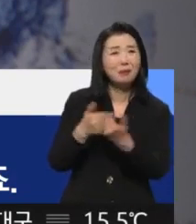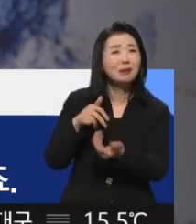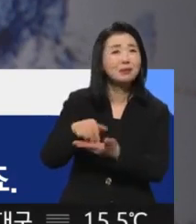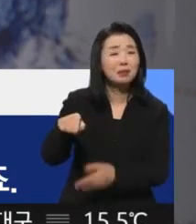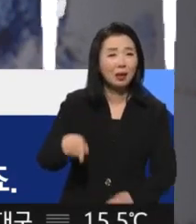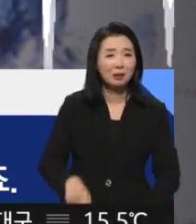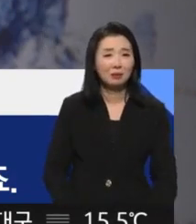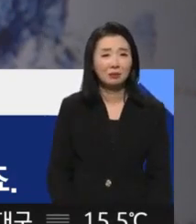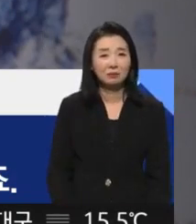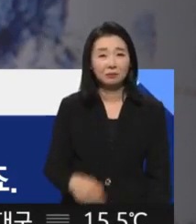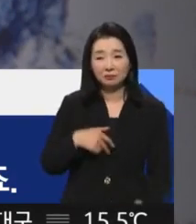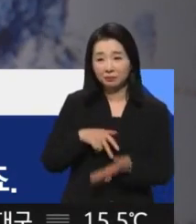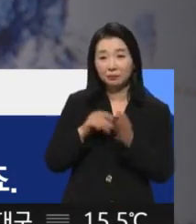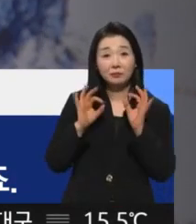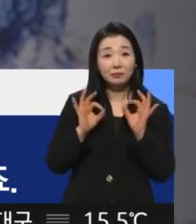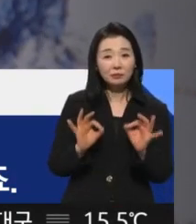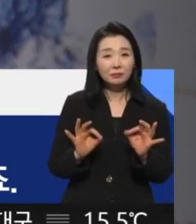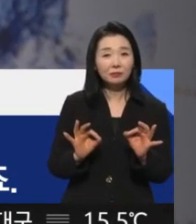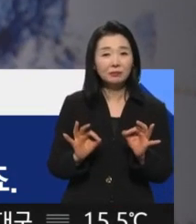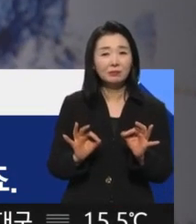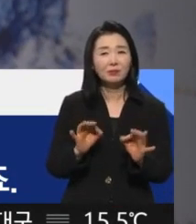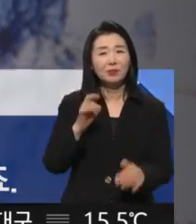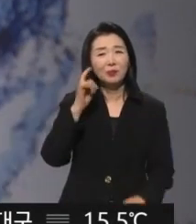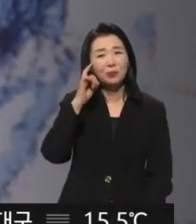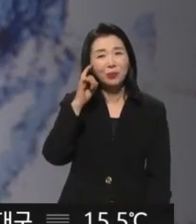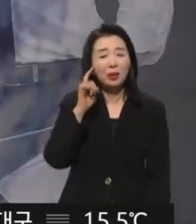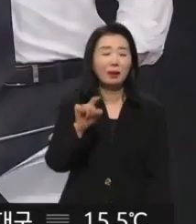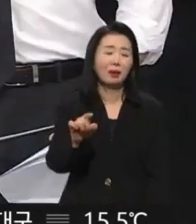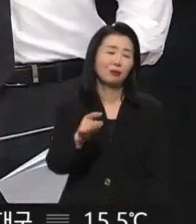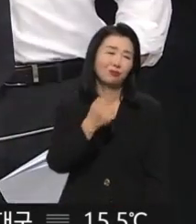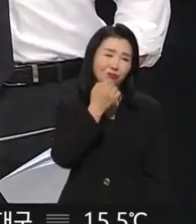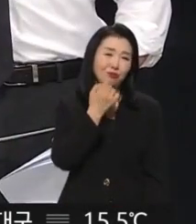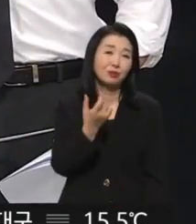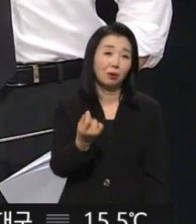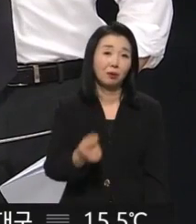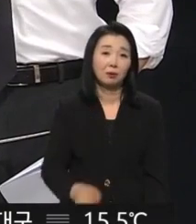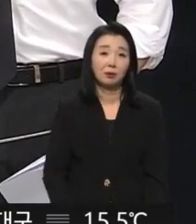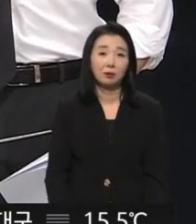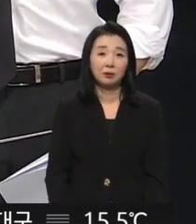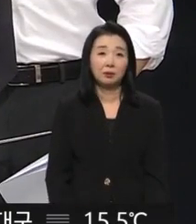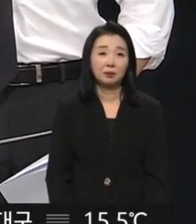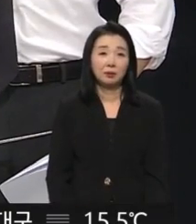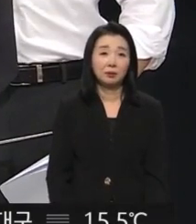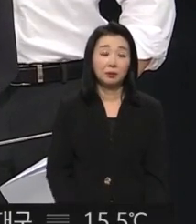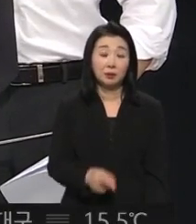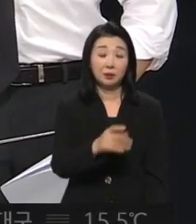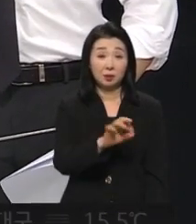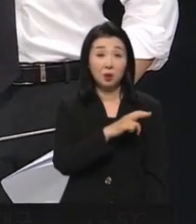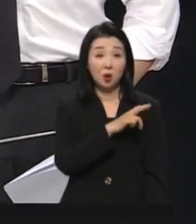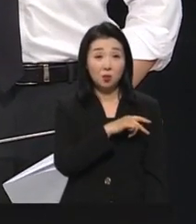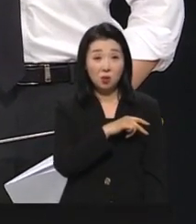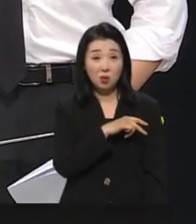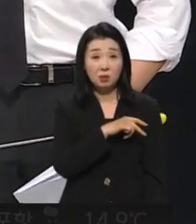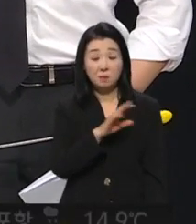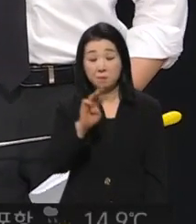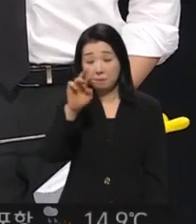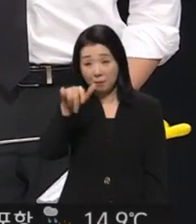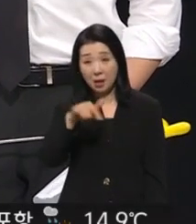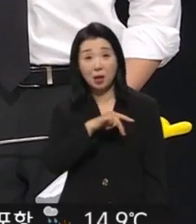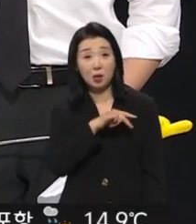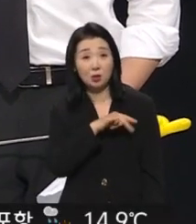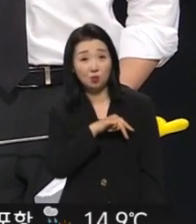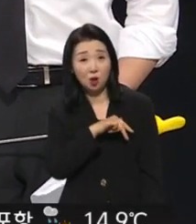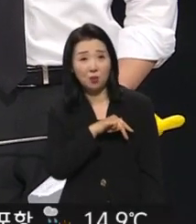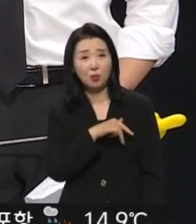제가 보면 두세 명 정도죠. 정 의원은 이 박 의원 등 비명계 일부가 보수